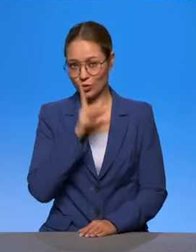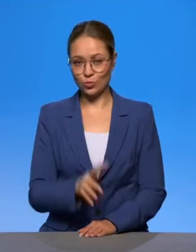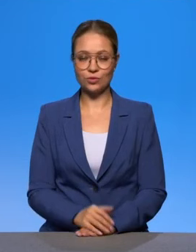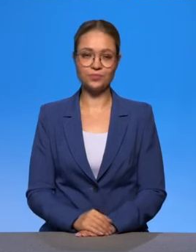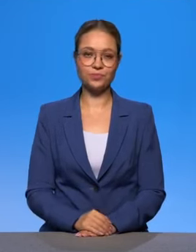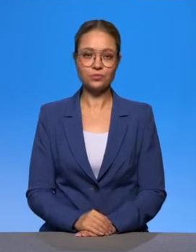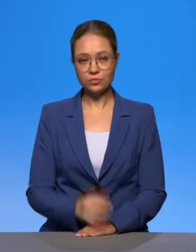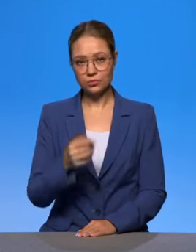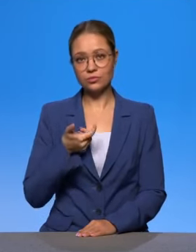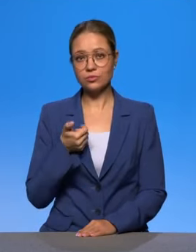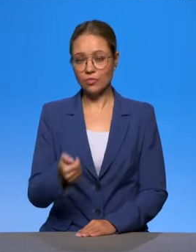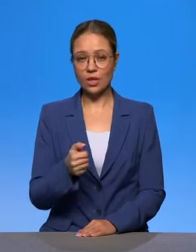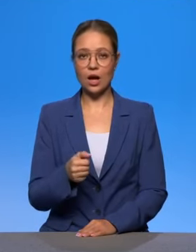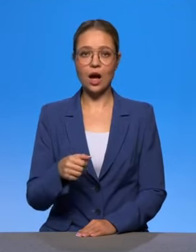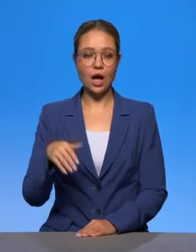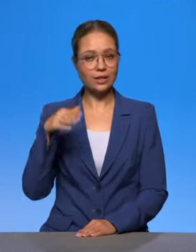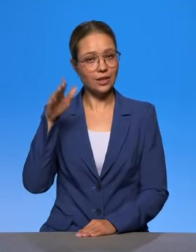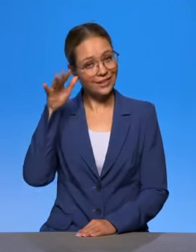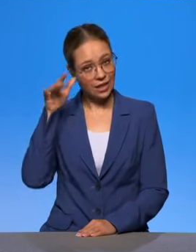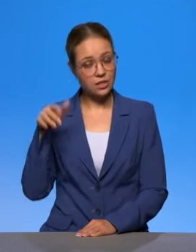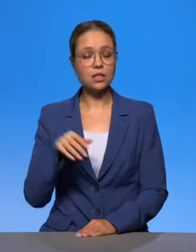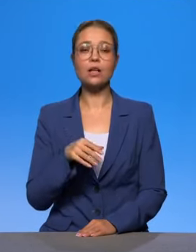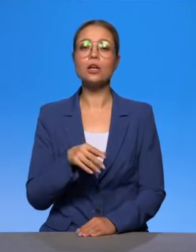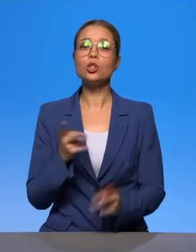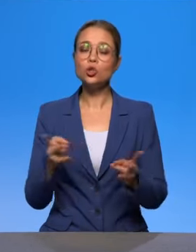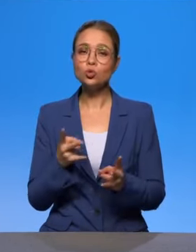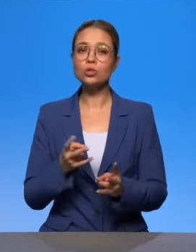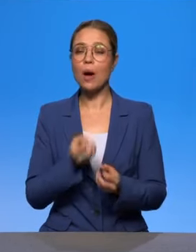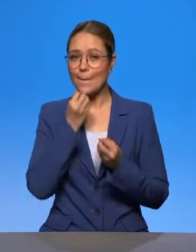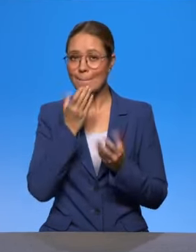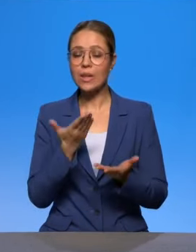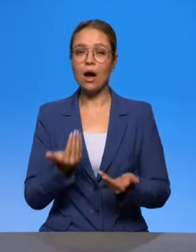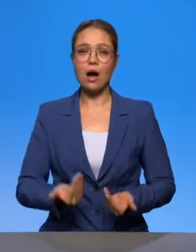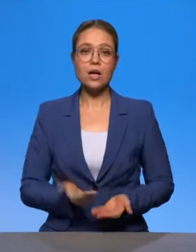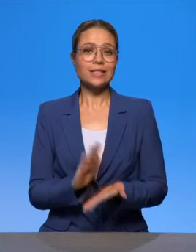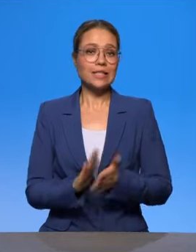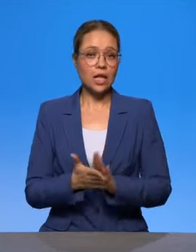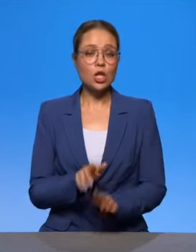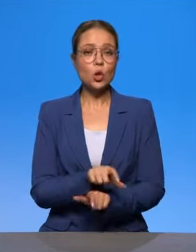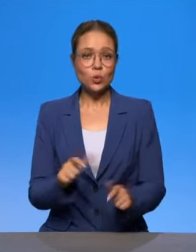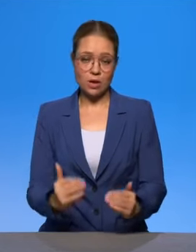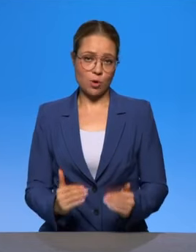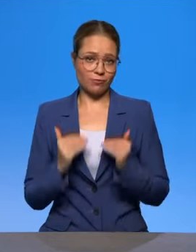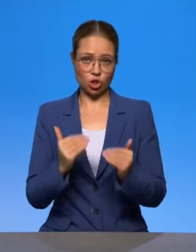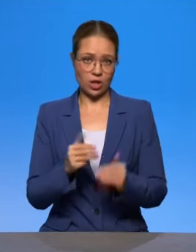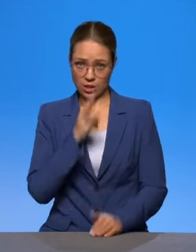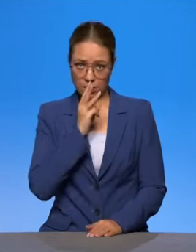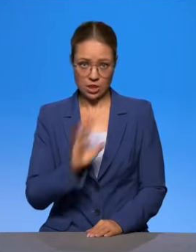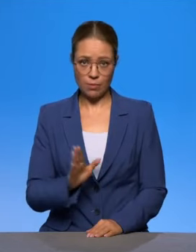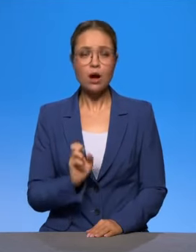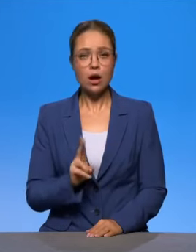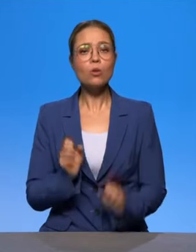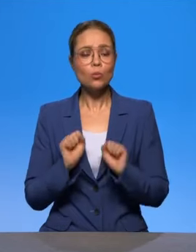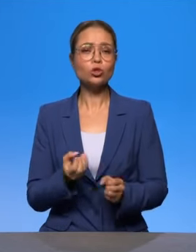из Татарстана. Надо благосостояние людей повышать, а не МРОТ. Понятно, что не зарплата единая. И как еще можно улучшить благосостояние